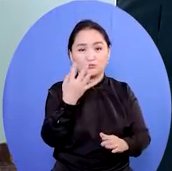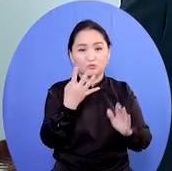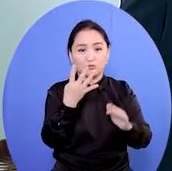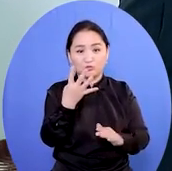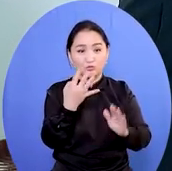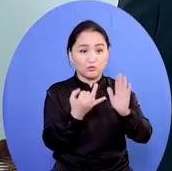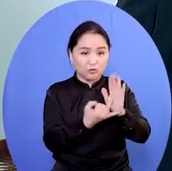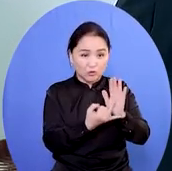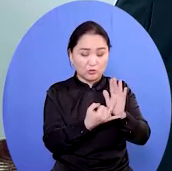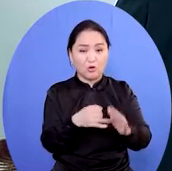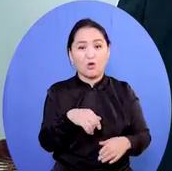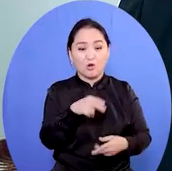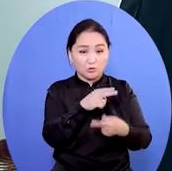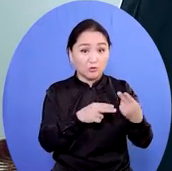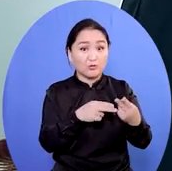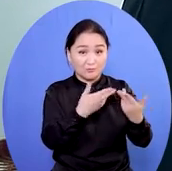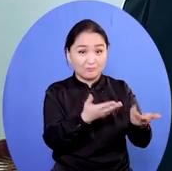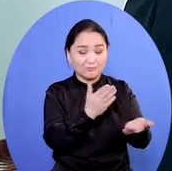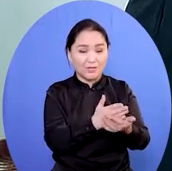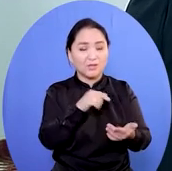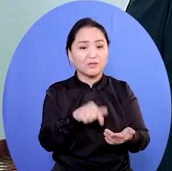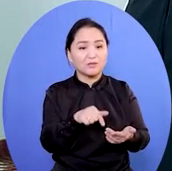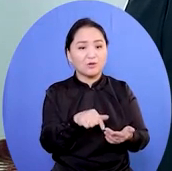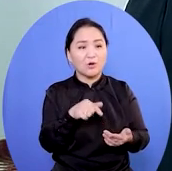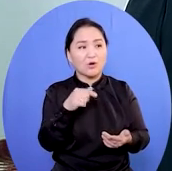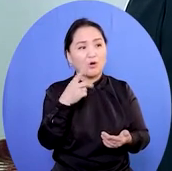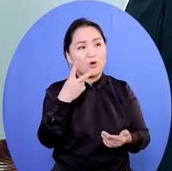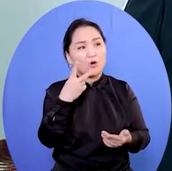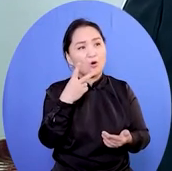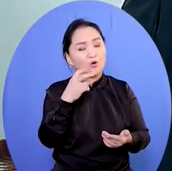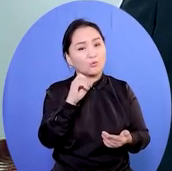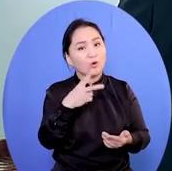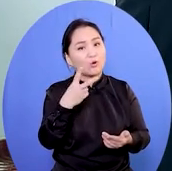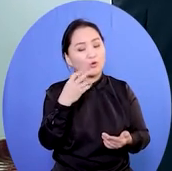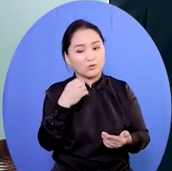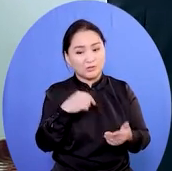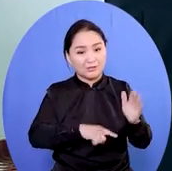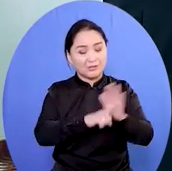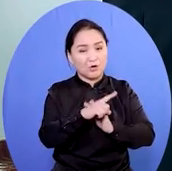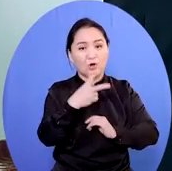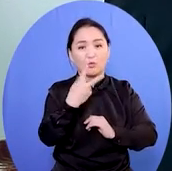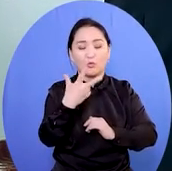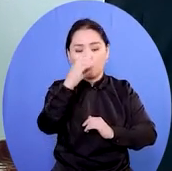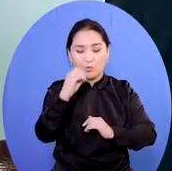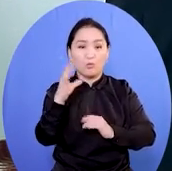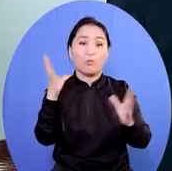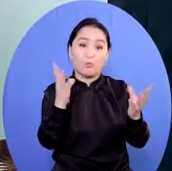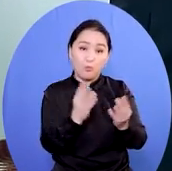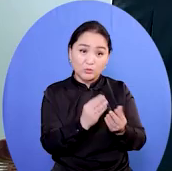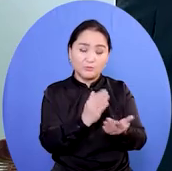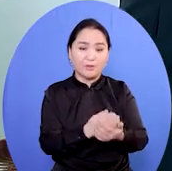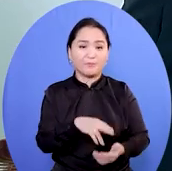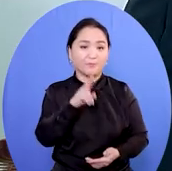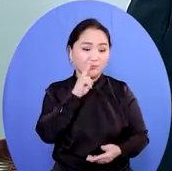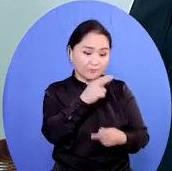хүн эрх хүнсний эрх хэмжээ хөгжлийн хүртэж байна. Энэ нь болохоор одоо оны ихэнд байсан үзүүлэлтээс бол 23% буурсан үзүүлэлтээр харагдаж байна.